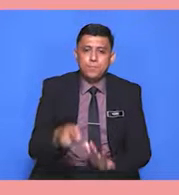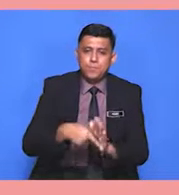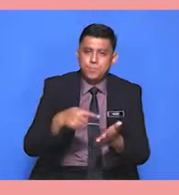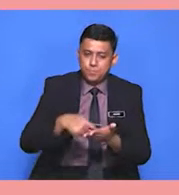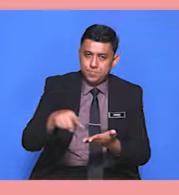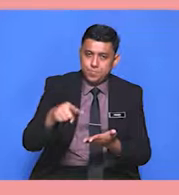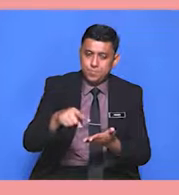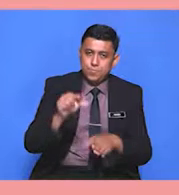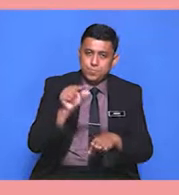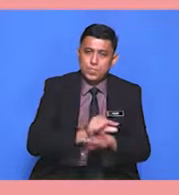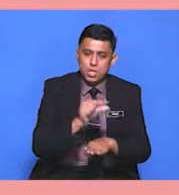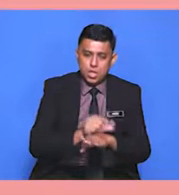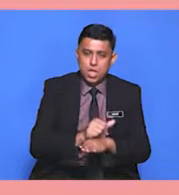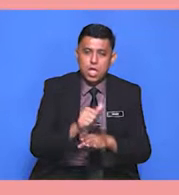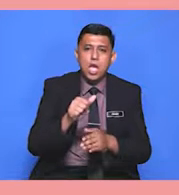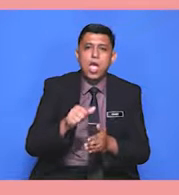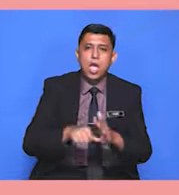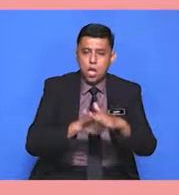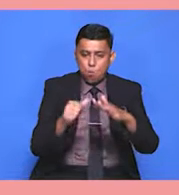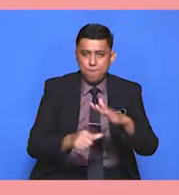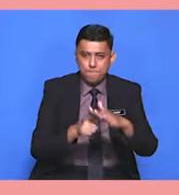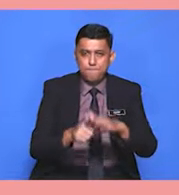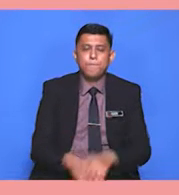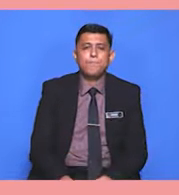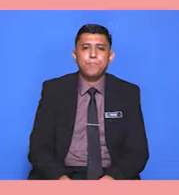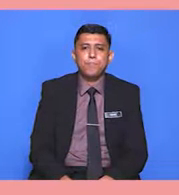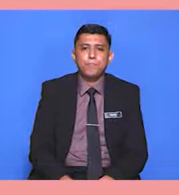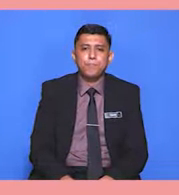perbelanjaan penggunaan awam,